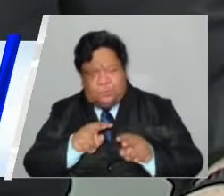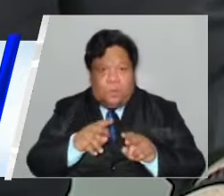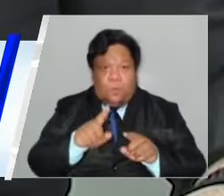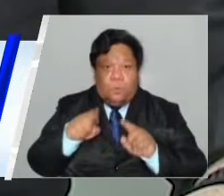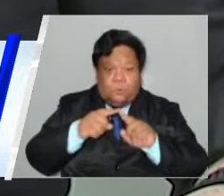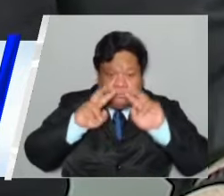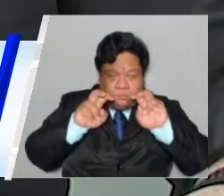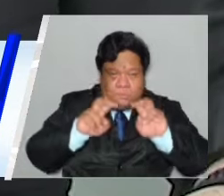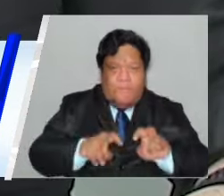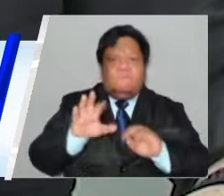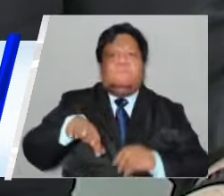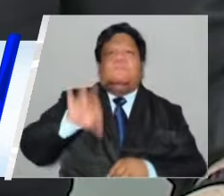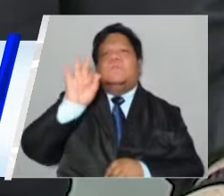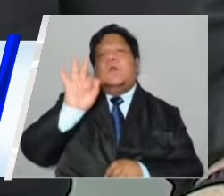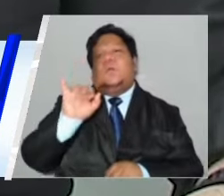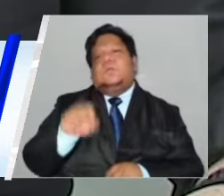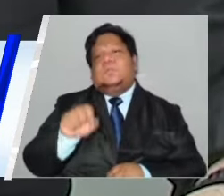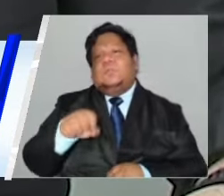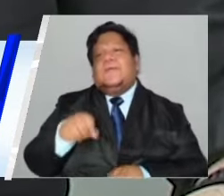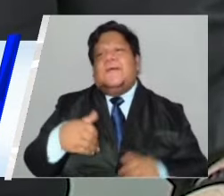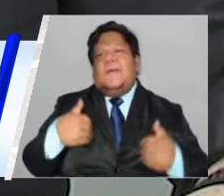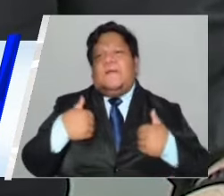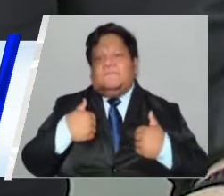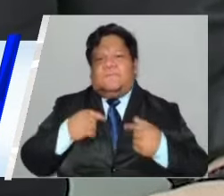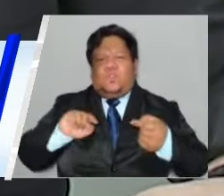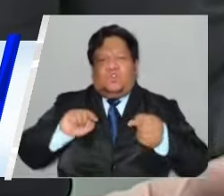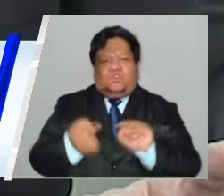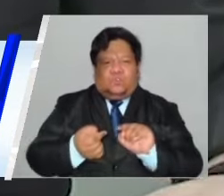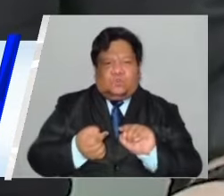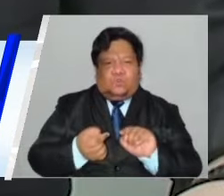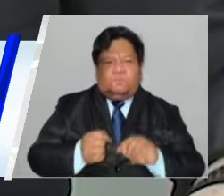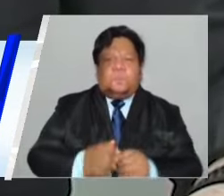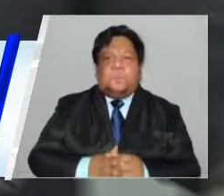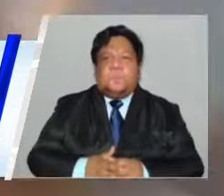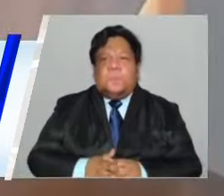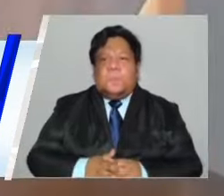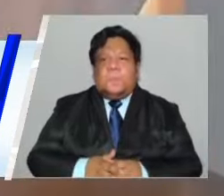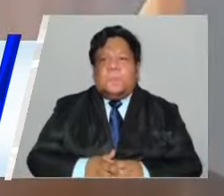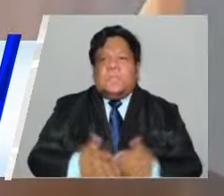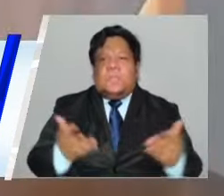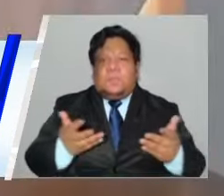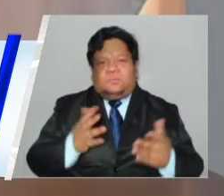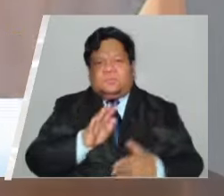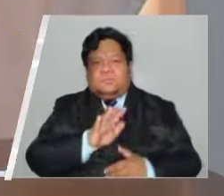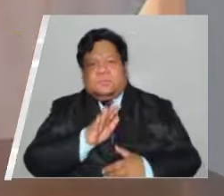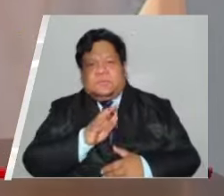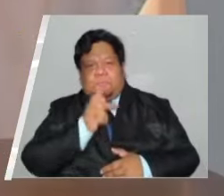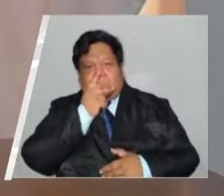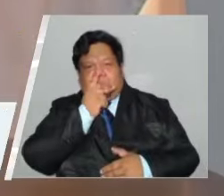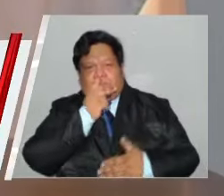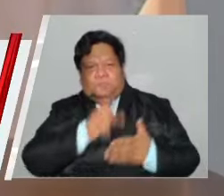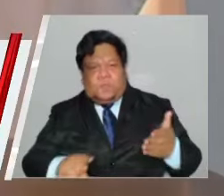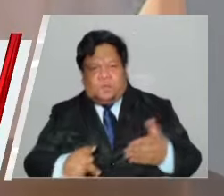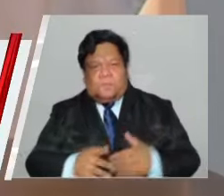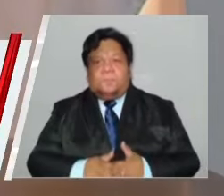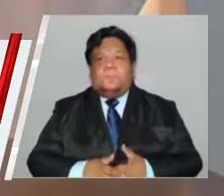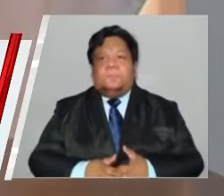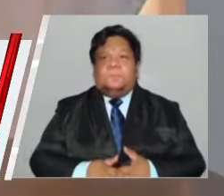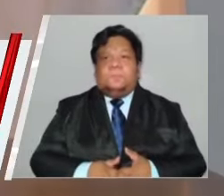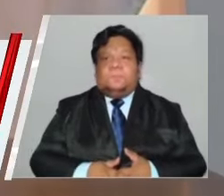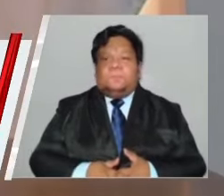na may injury yung bata doon sa private part niya. Inintos na ni NBI Director Jamie Santiago